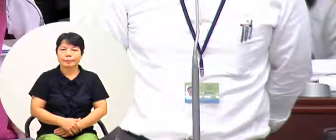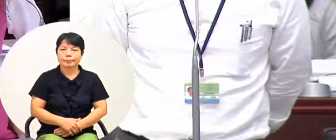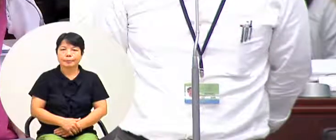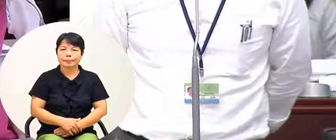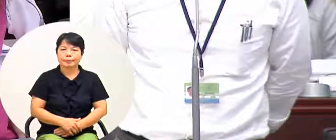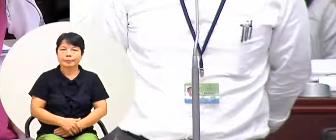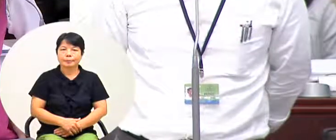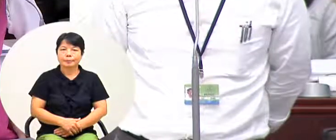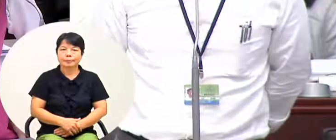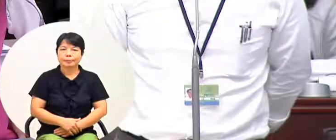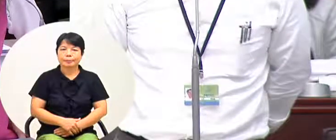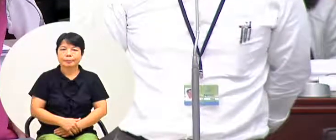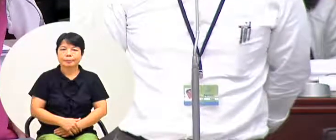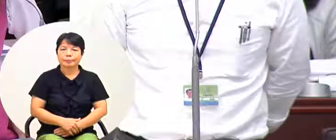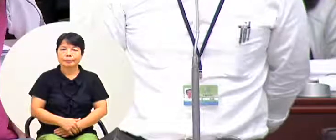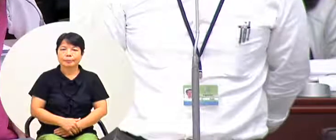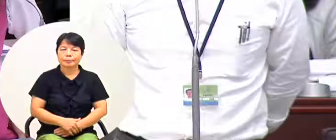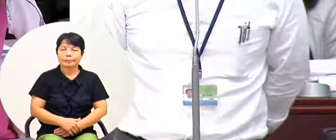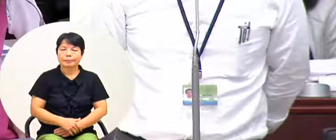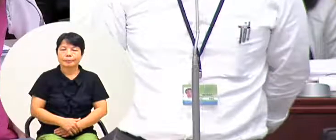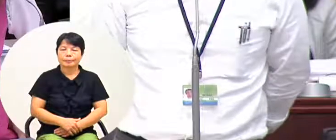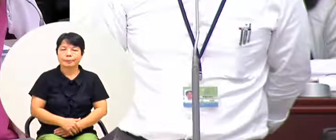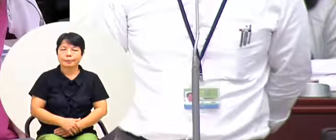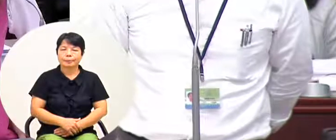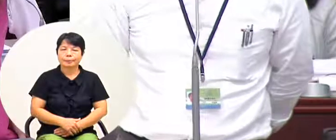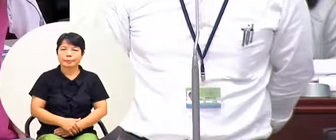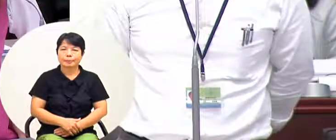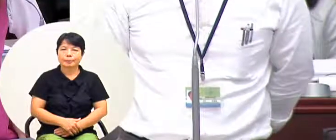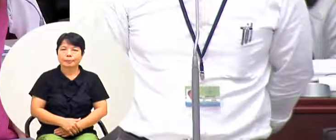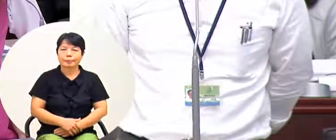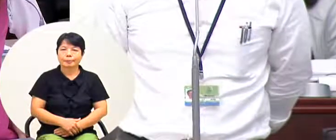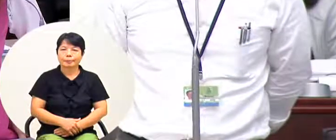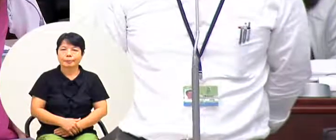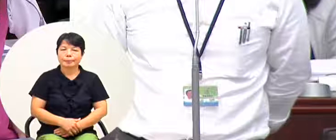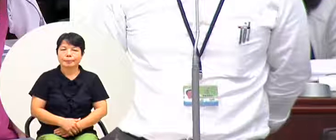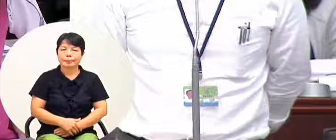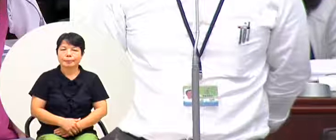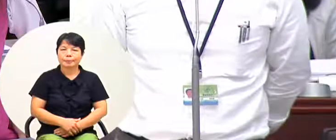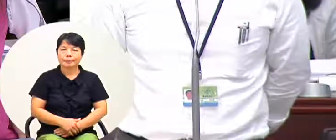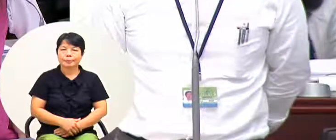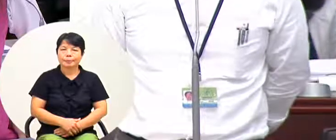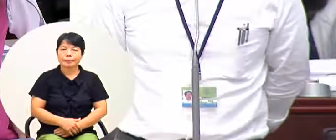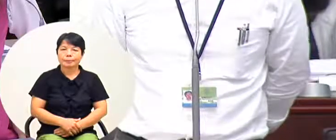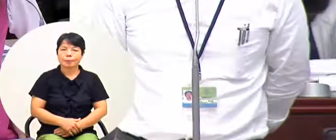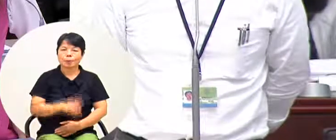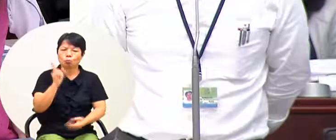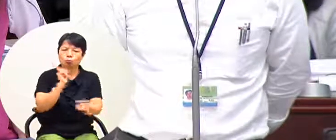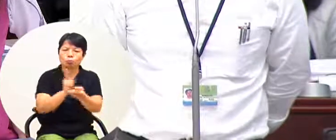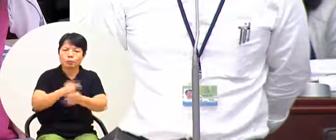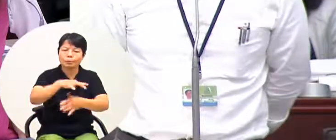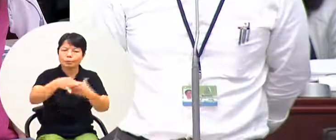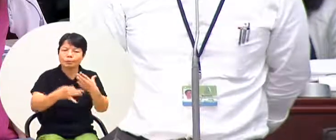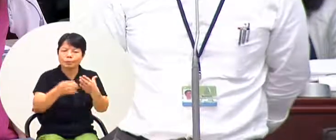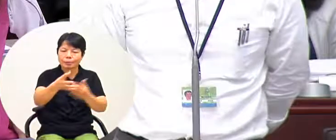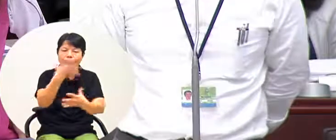好，那他们可能是不是太了解这个部分，我们还会跟水利局再做一个